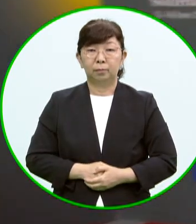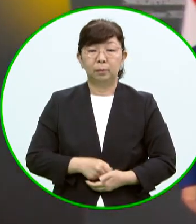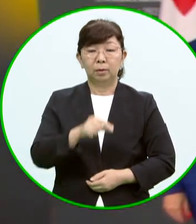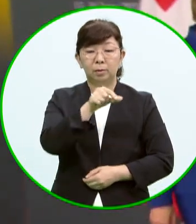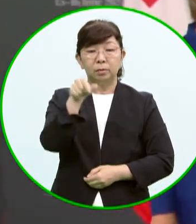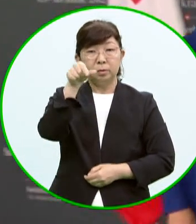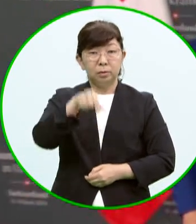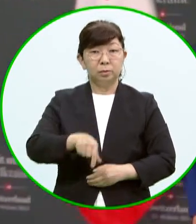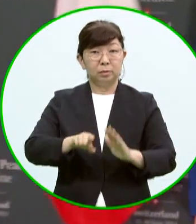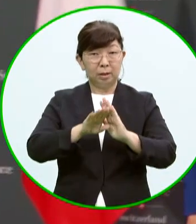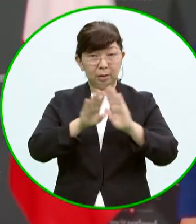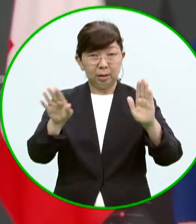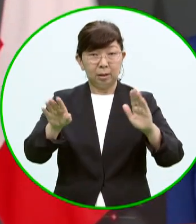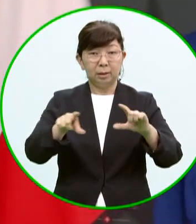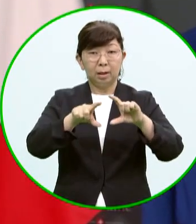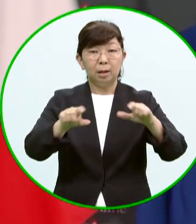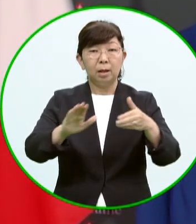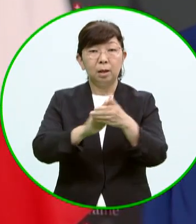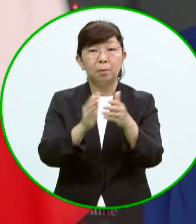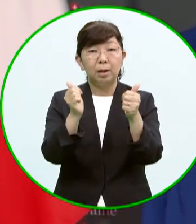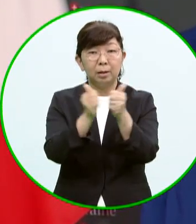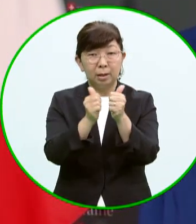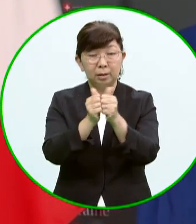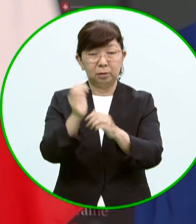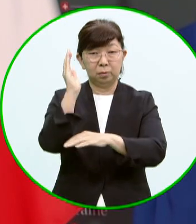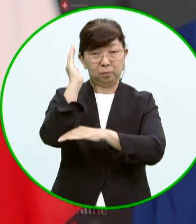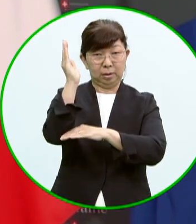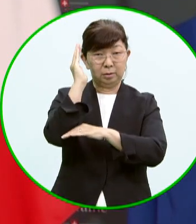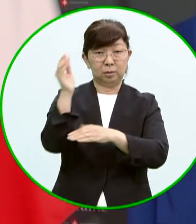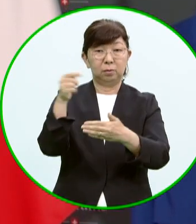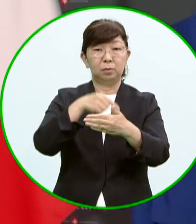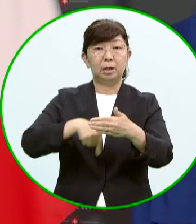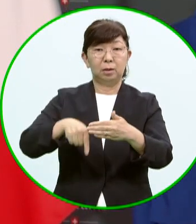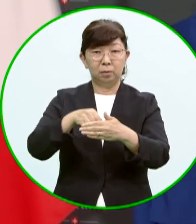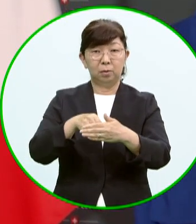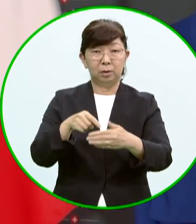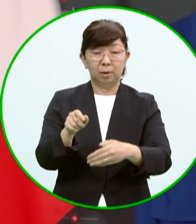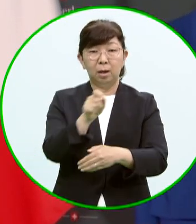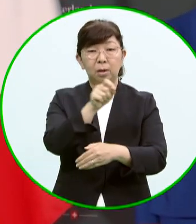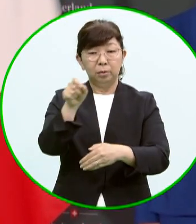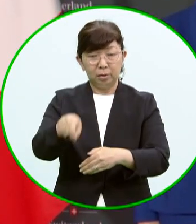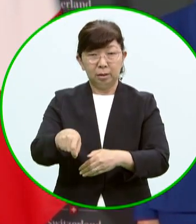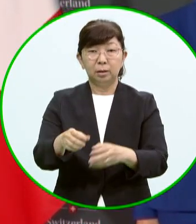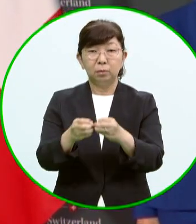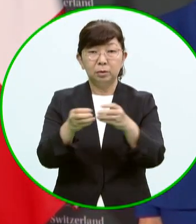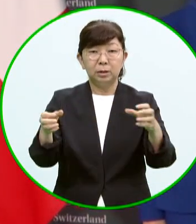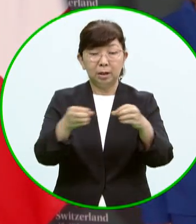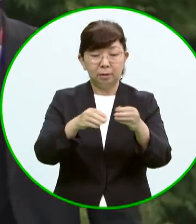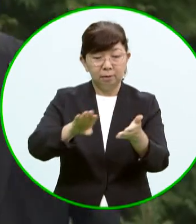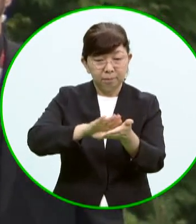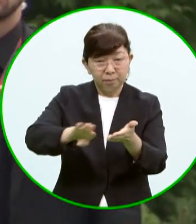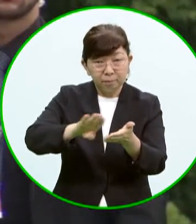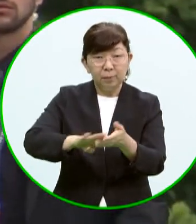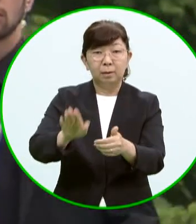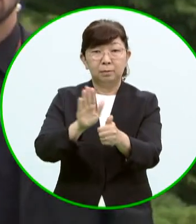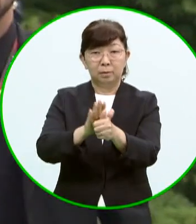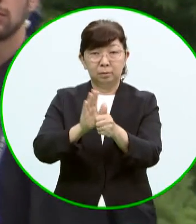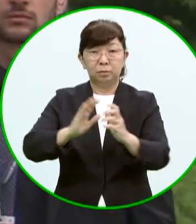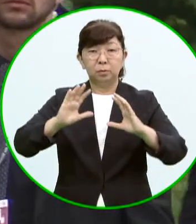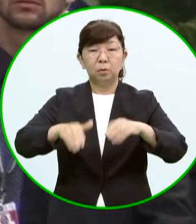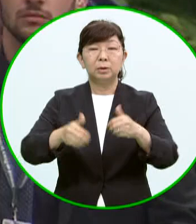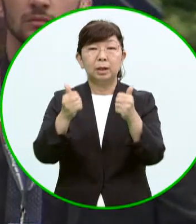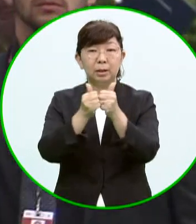一方スイスで開かれた平和サミットの演説ではウクライナ国内の地雷の除去を支援する国際会議を